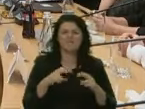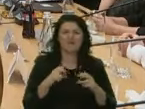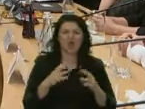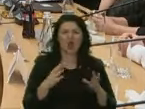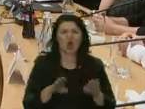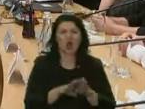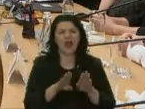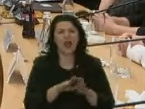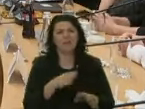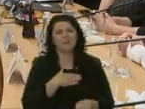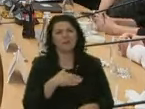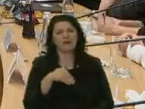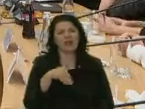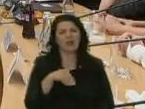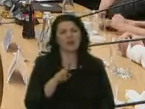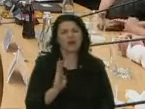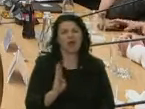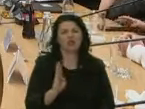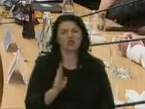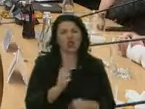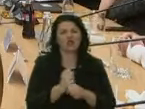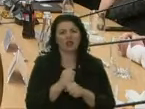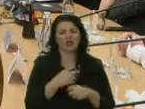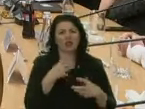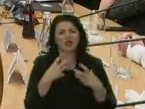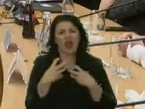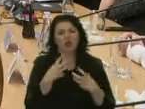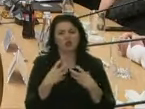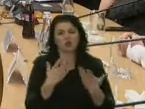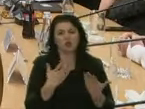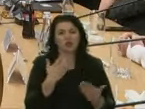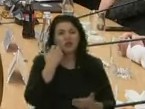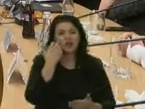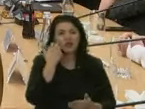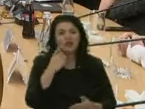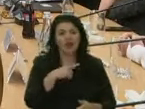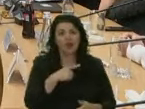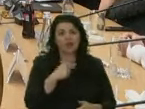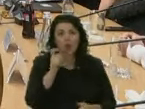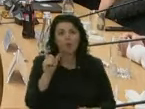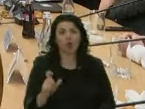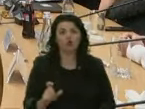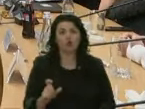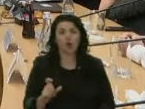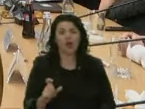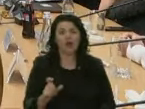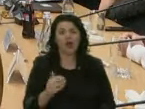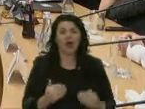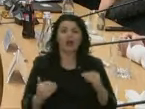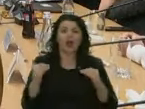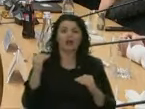mea, Michi Braniște, că face aici teatru, când este o persoană care, scuzați-mă,